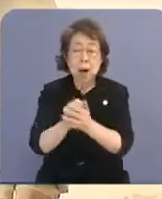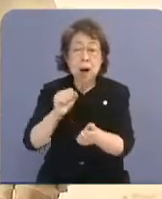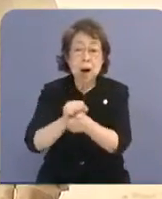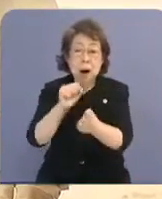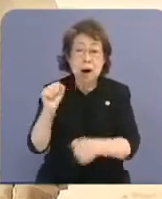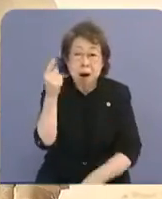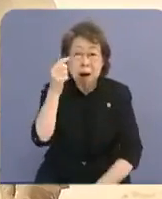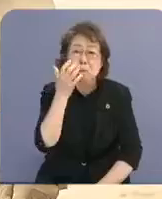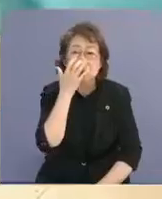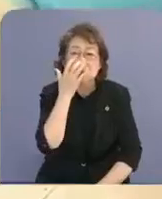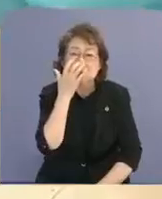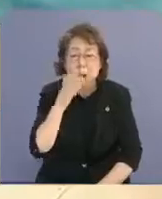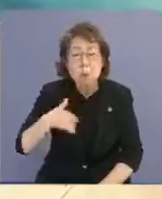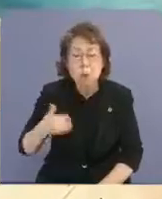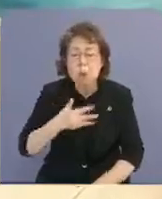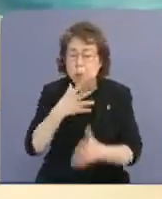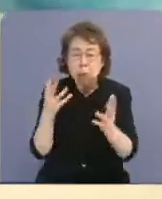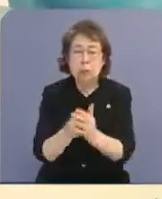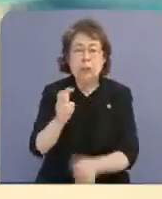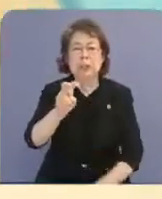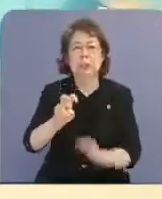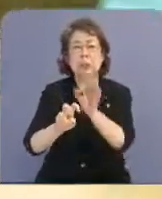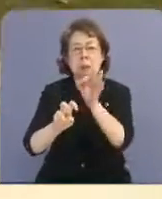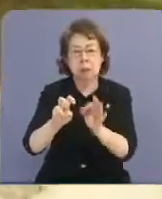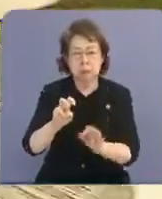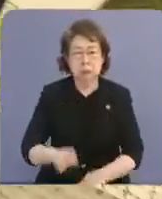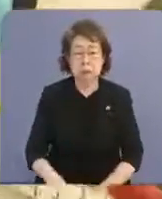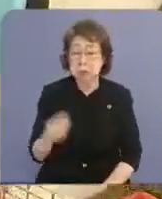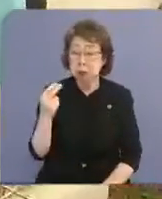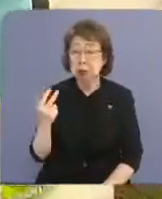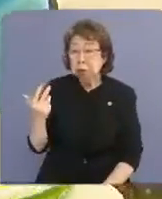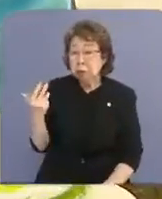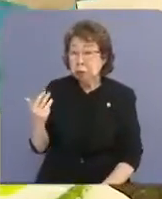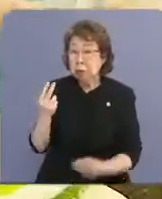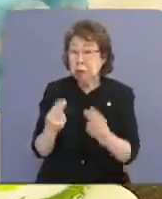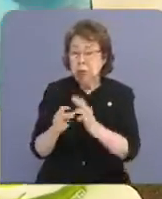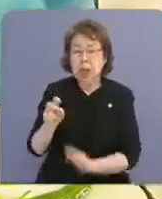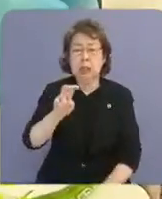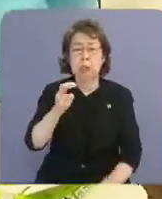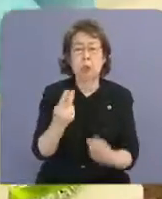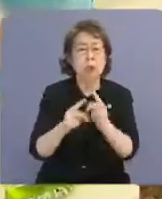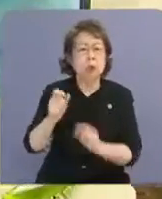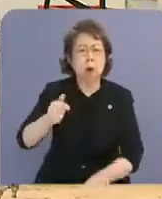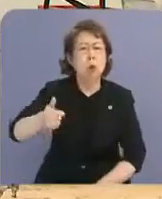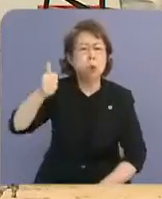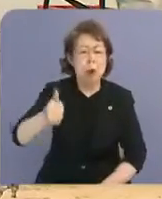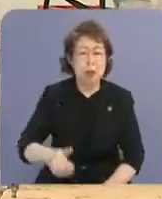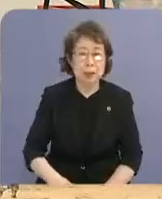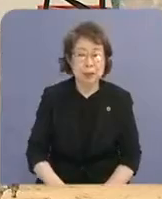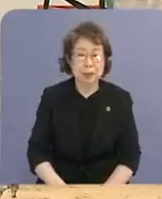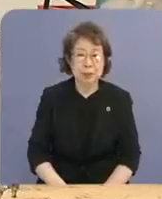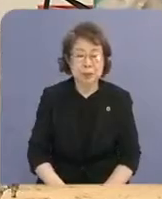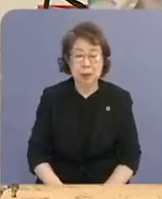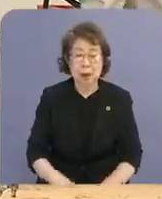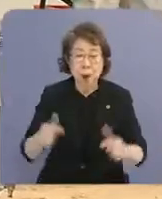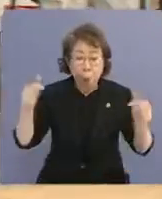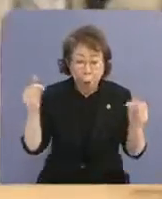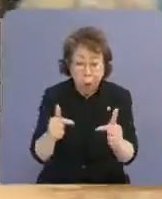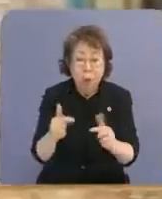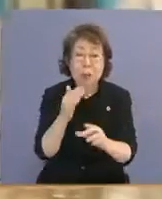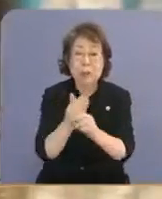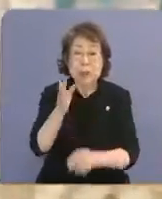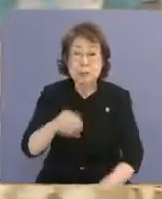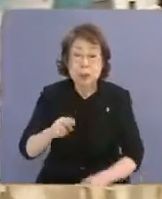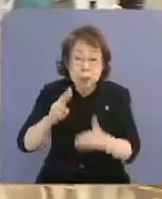밝혀지지 않은 사례는 20% 로 1주전 19.2% 보다 높습니다 감소세 속에서도